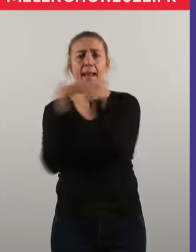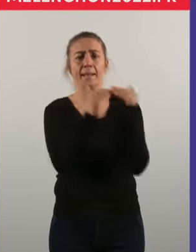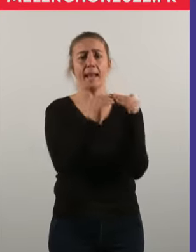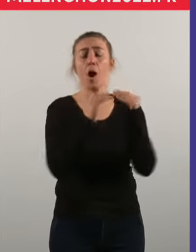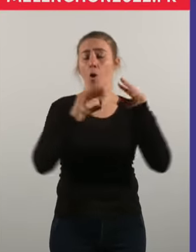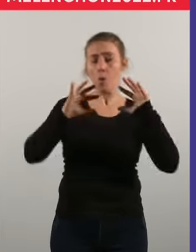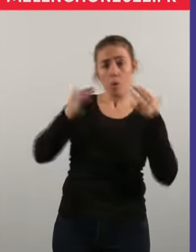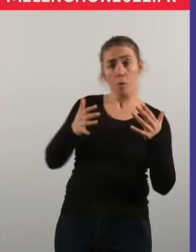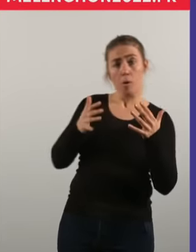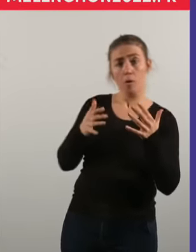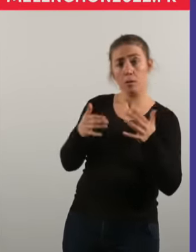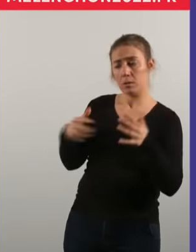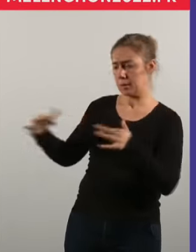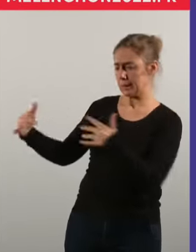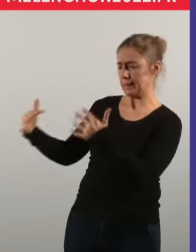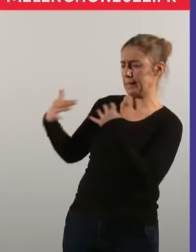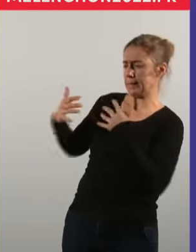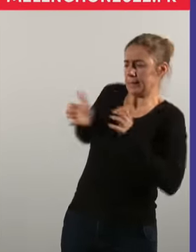l'invasion.